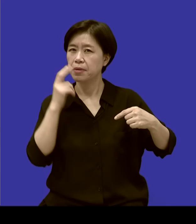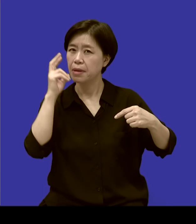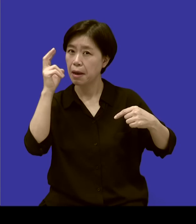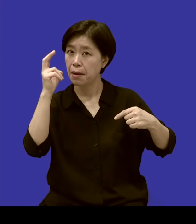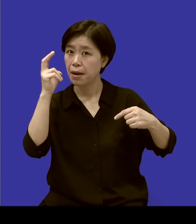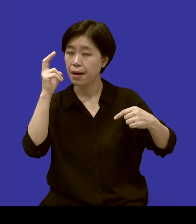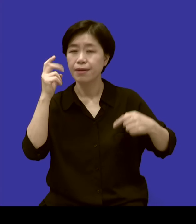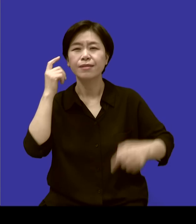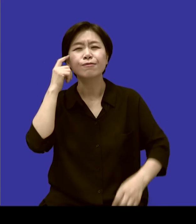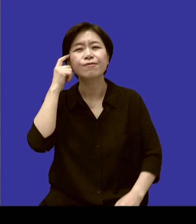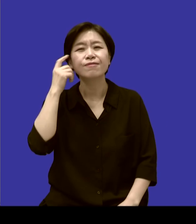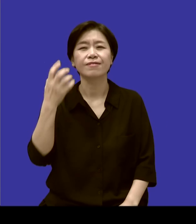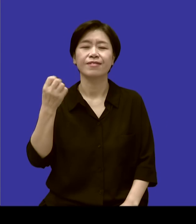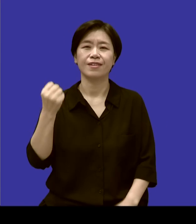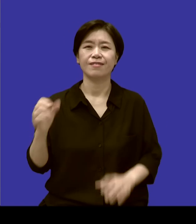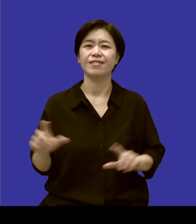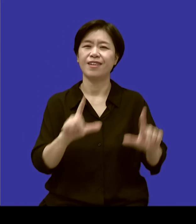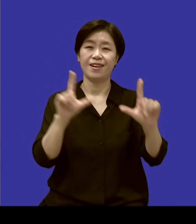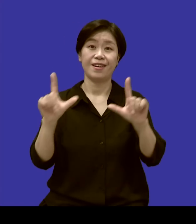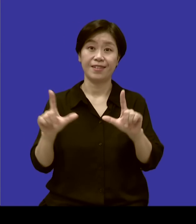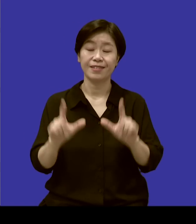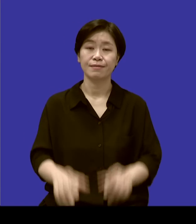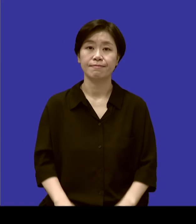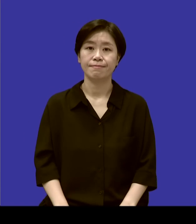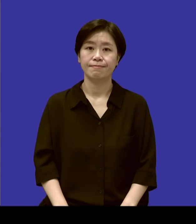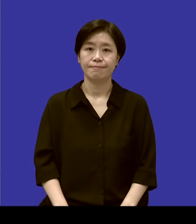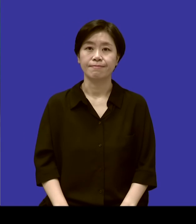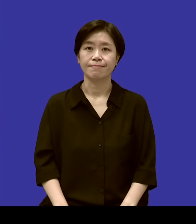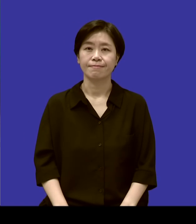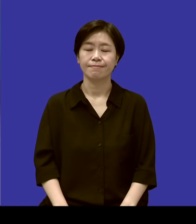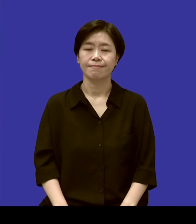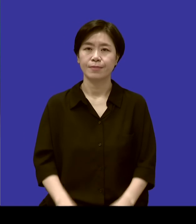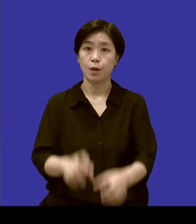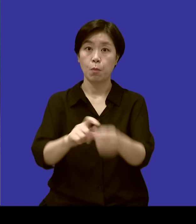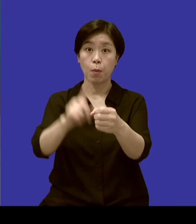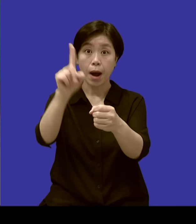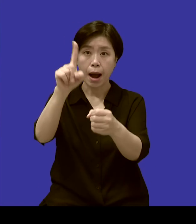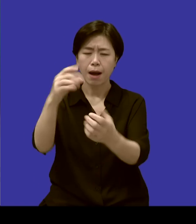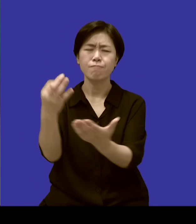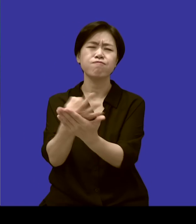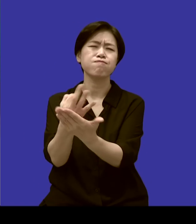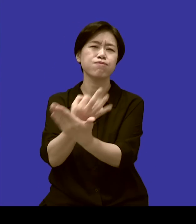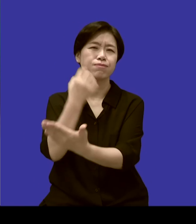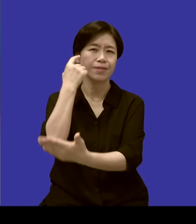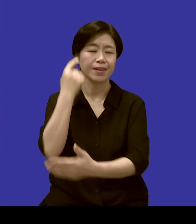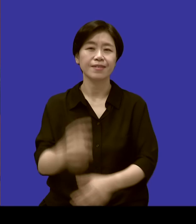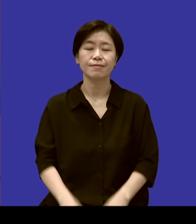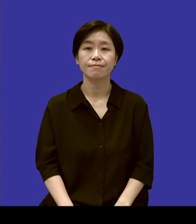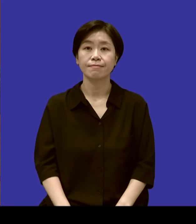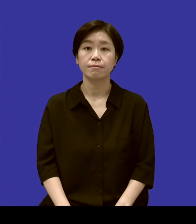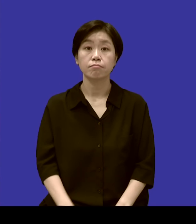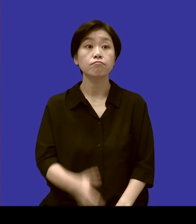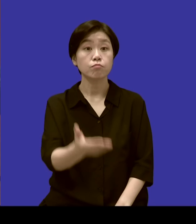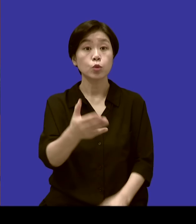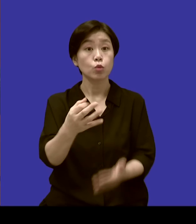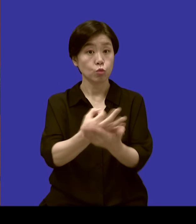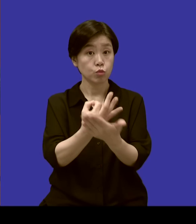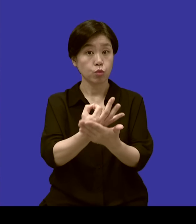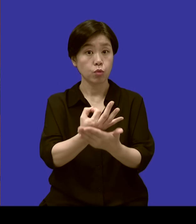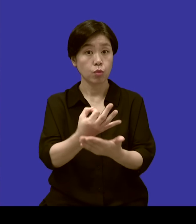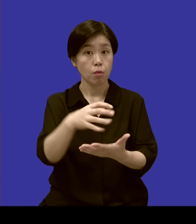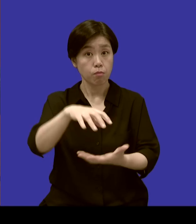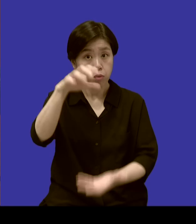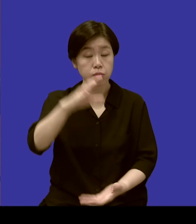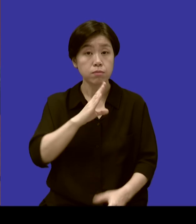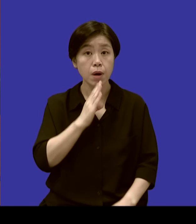꿈을 꿨어요 그때부터. 예. 그래서 돈을 많이 벌어야겠다. 네. 이런 생각을 예, 했죠. 네. 그 돈을 많이 보셨잖아요.